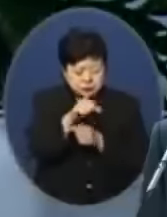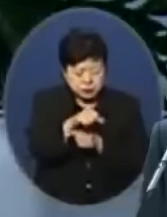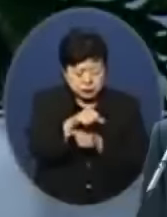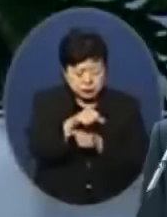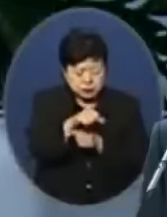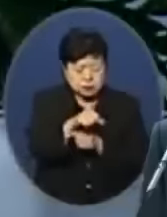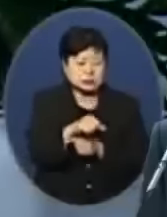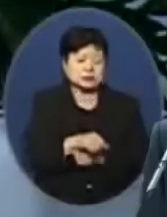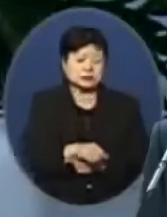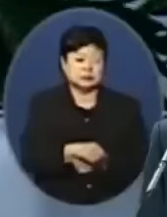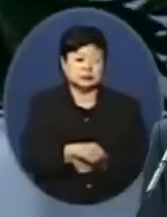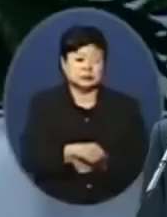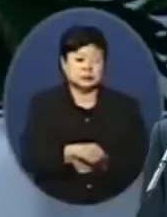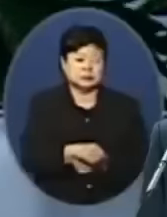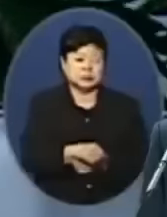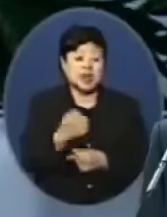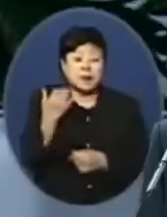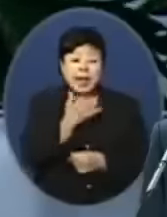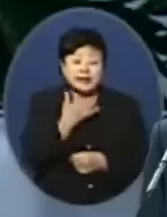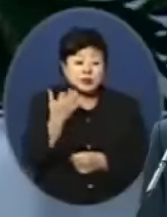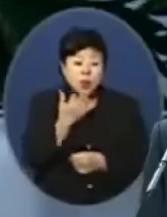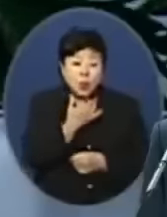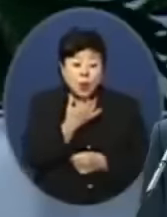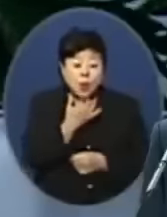다음 베드로